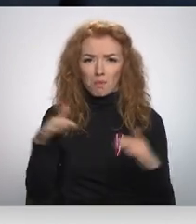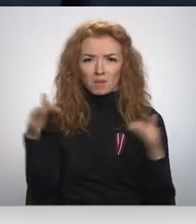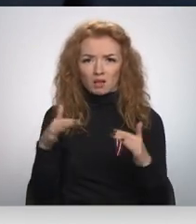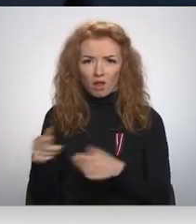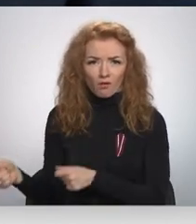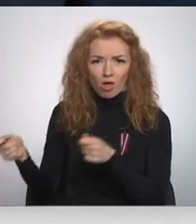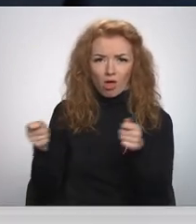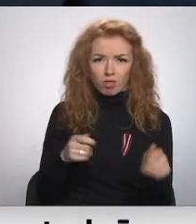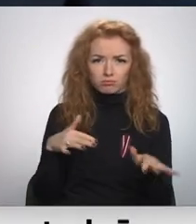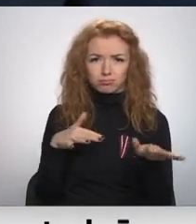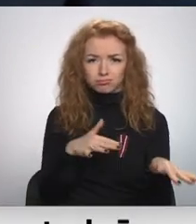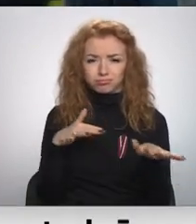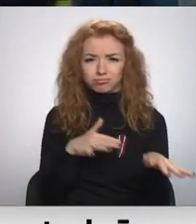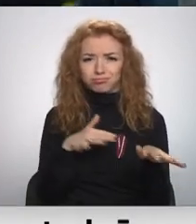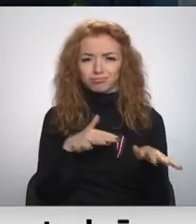savastu?